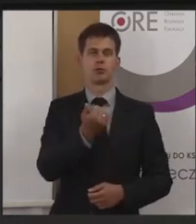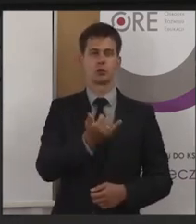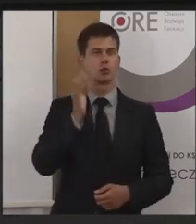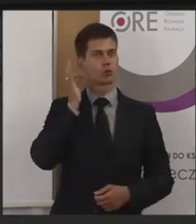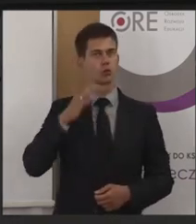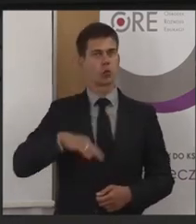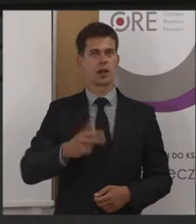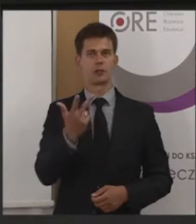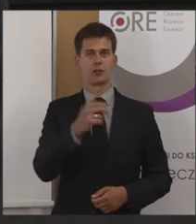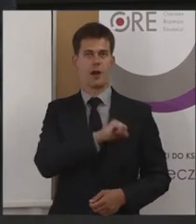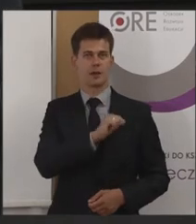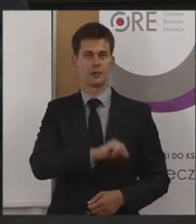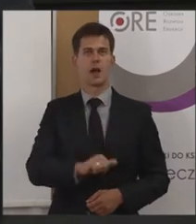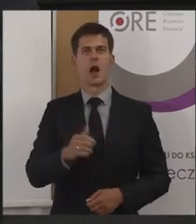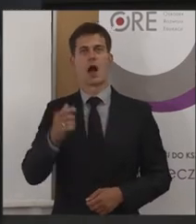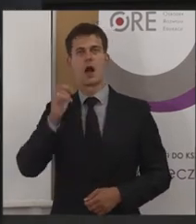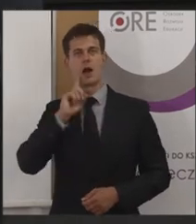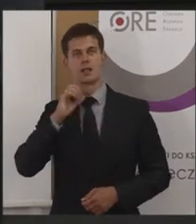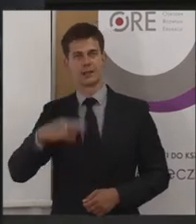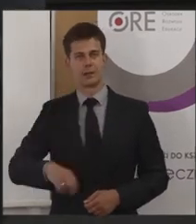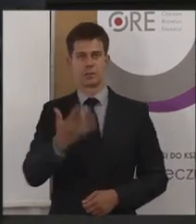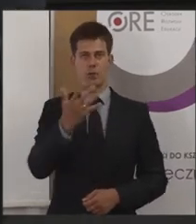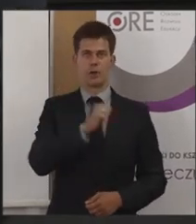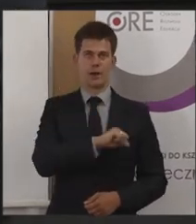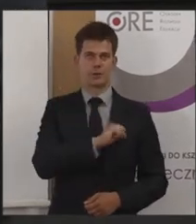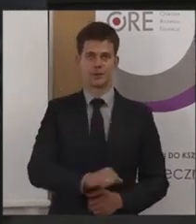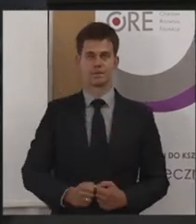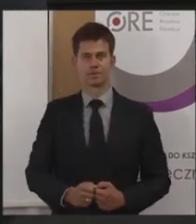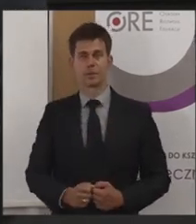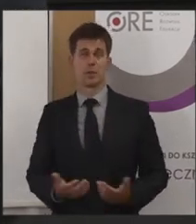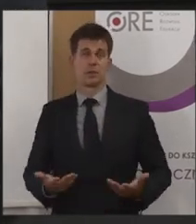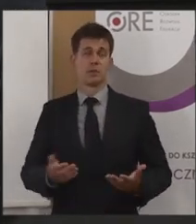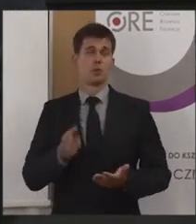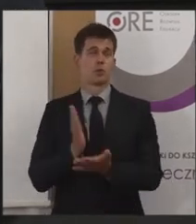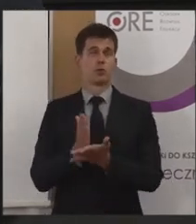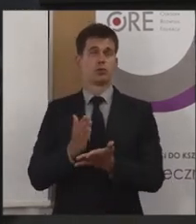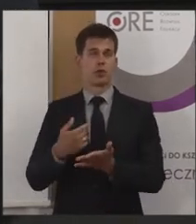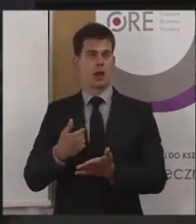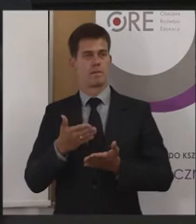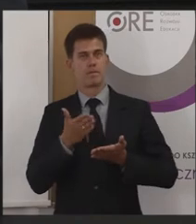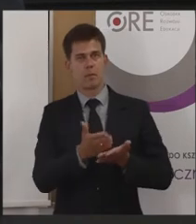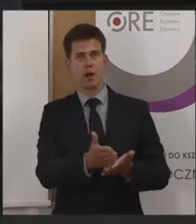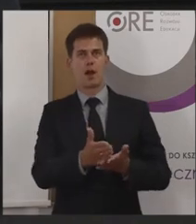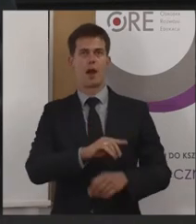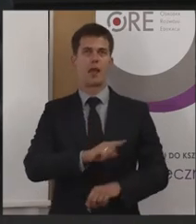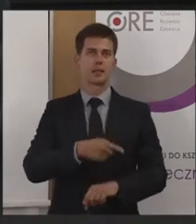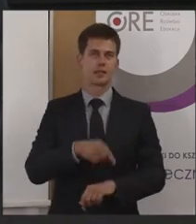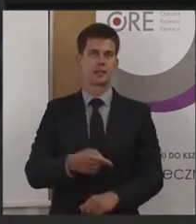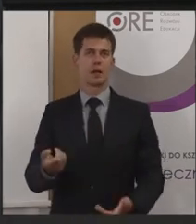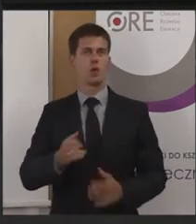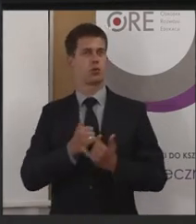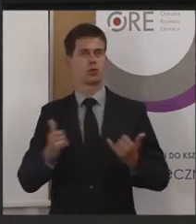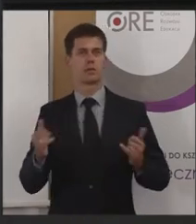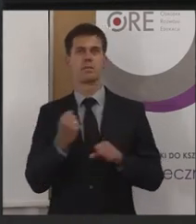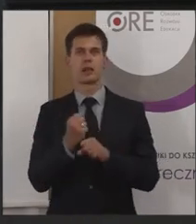klasy, syn idzie do piątej klasy, więc pomagam im odrabiać lekcje na podręcznikach, z